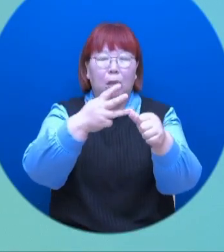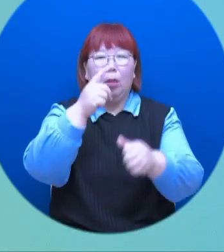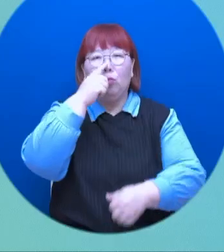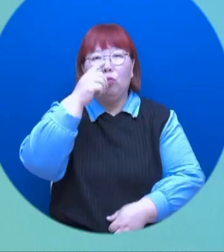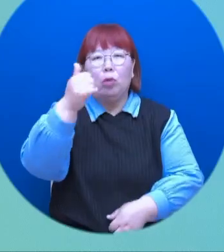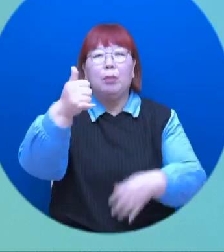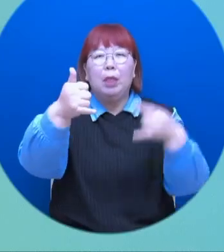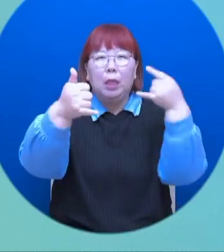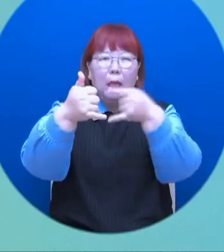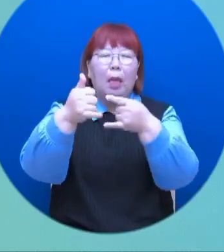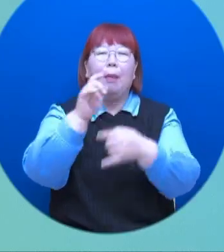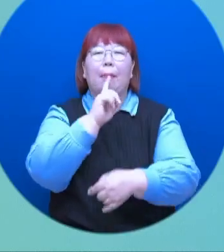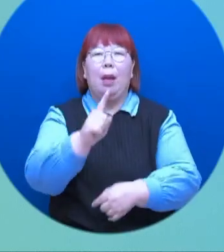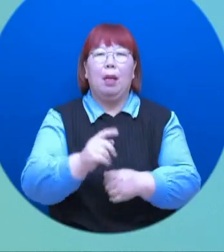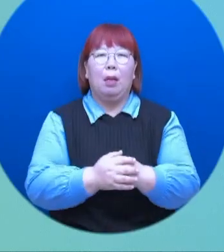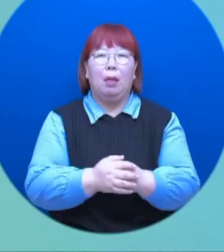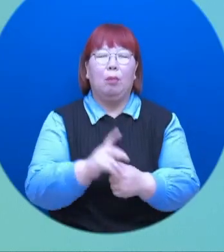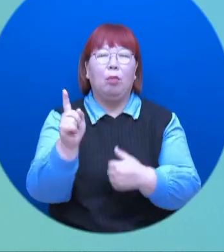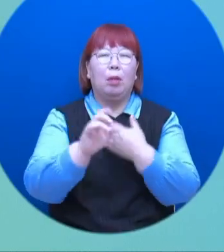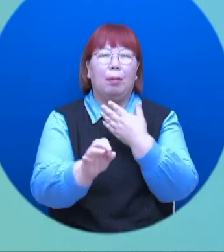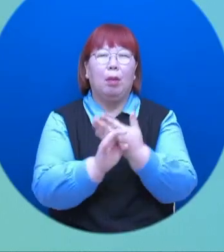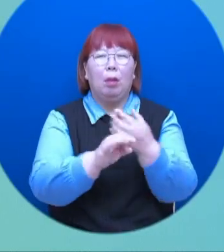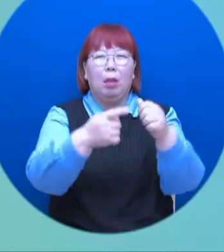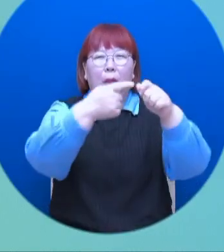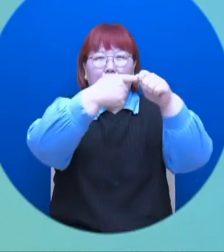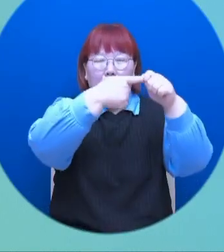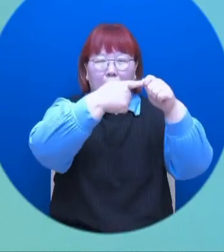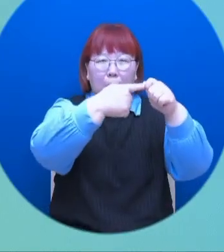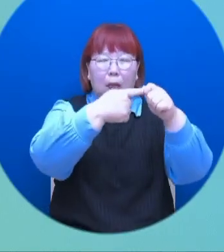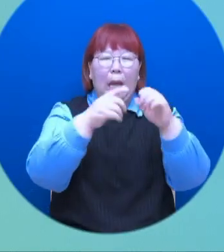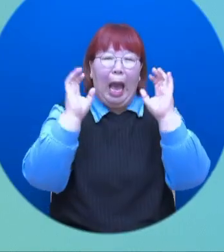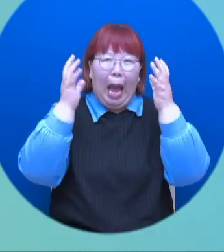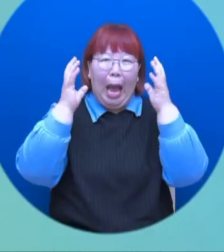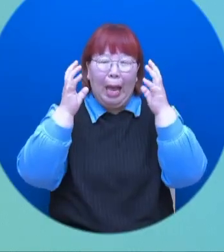합니다. 첫째, 아이들 앞에서 절대